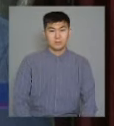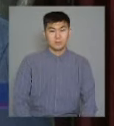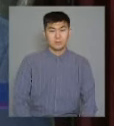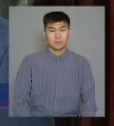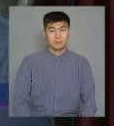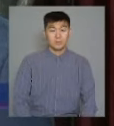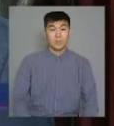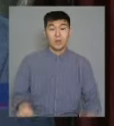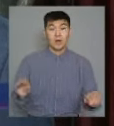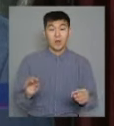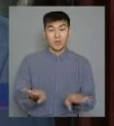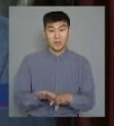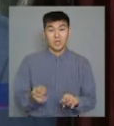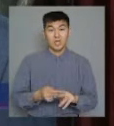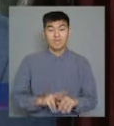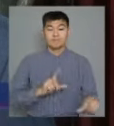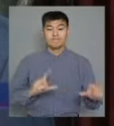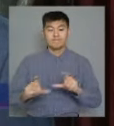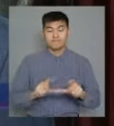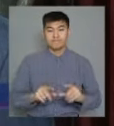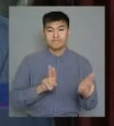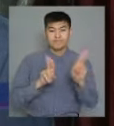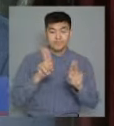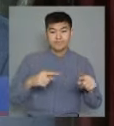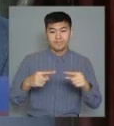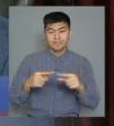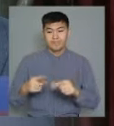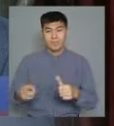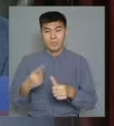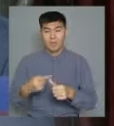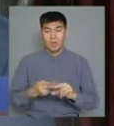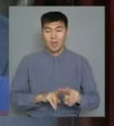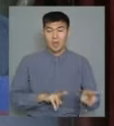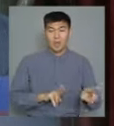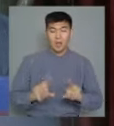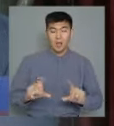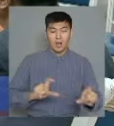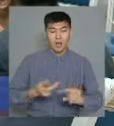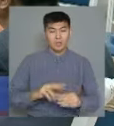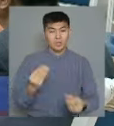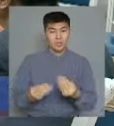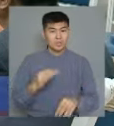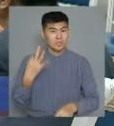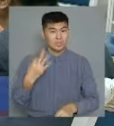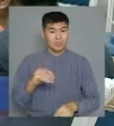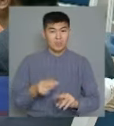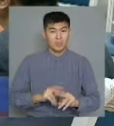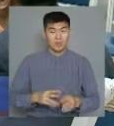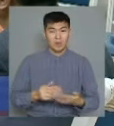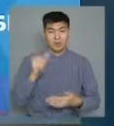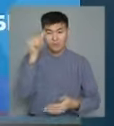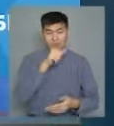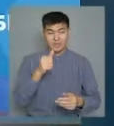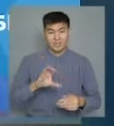он также нашел решение для шахматных композиции поэтому его еще называют композитором шахматистом год рождения